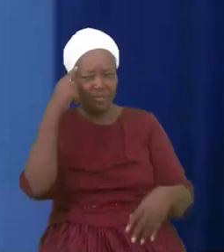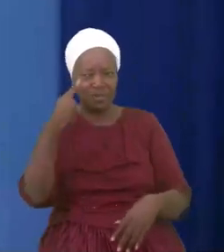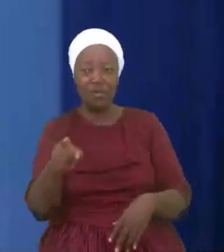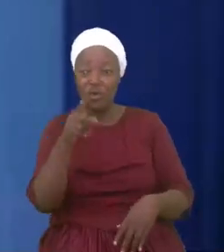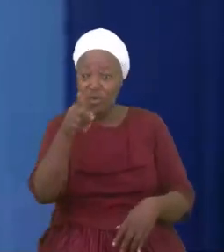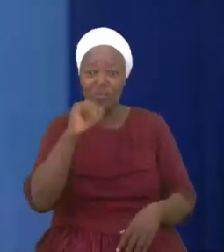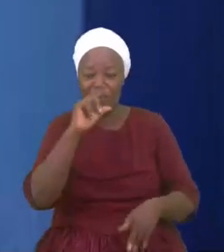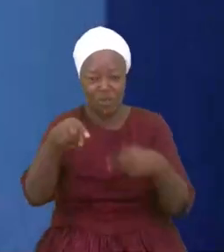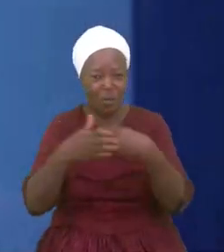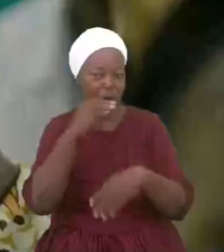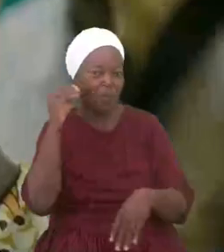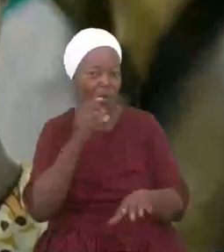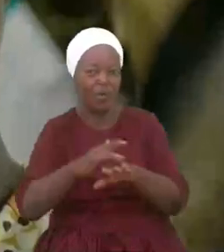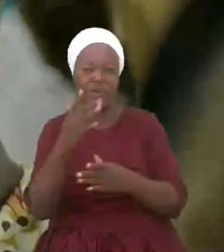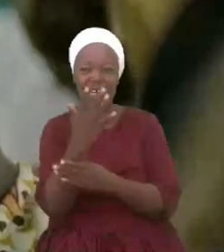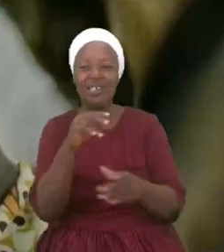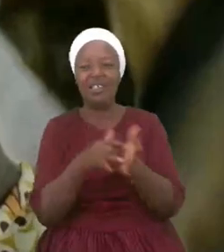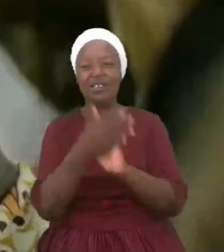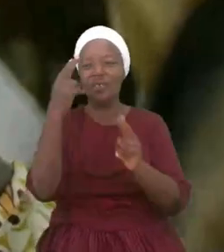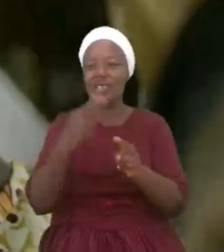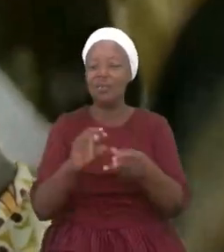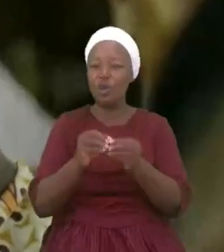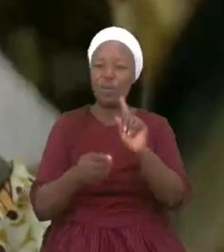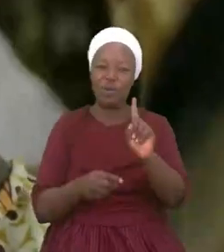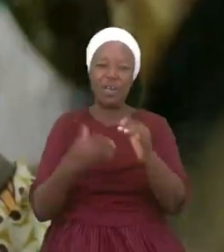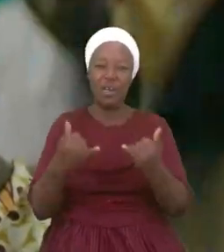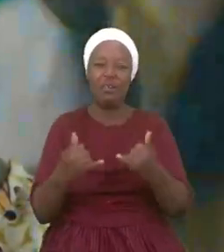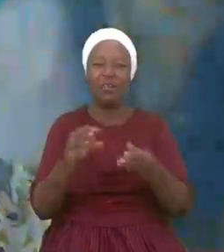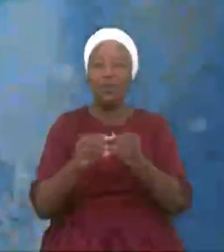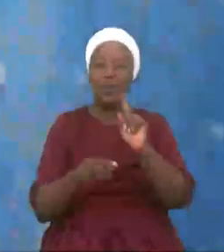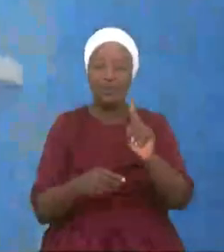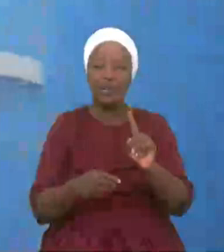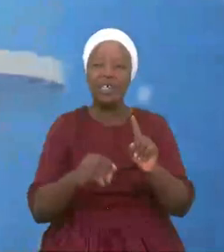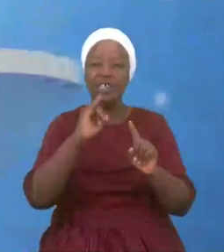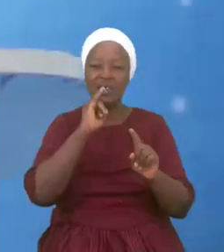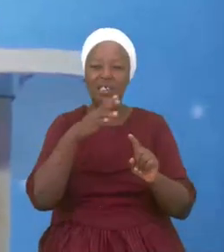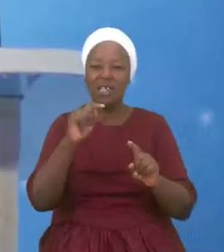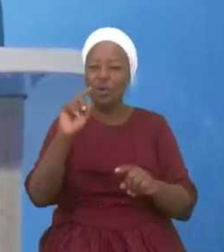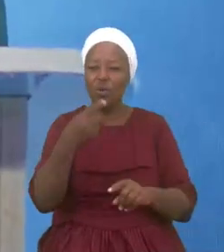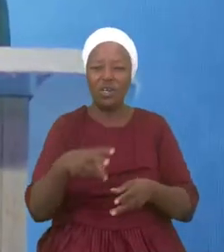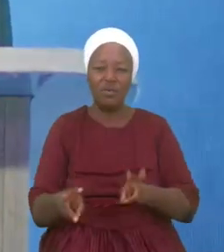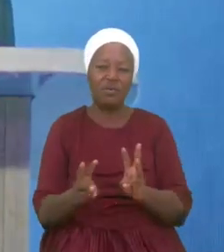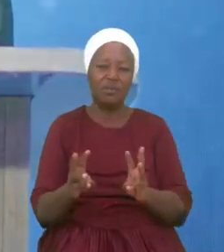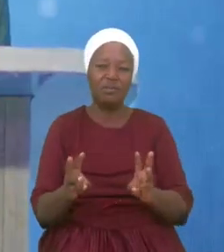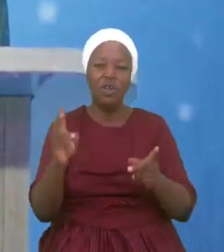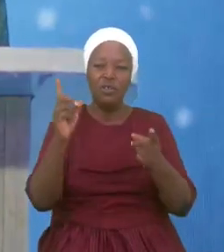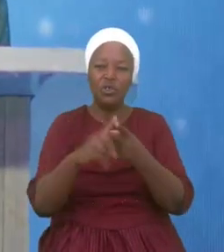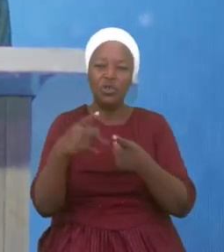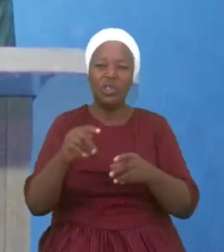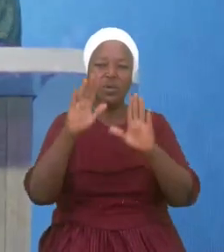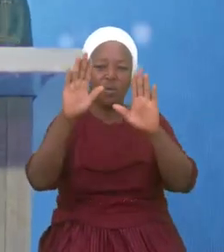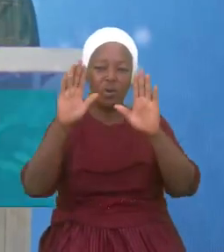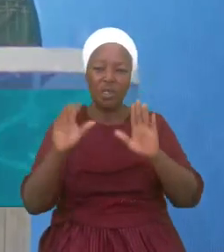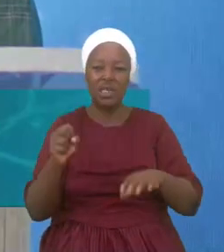tu peux aller les mêmes vidéos lorsque le prodige de la surveillance est ici cela t'attend tu ne vas pas rentrer chez toi les mains vides numéro